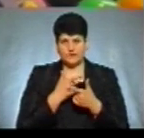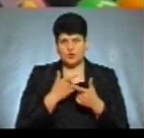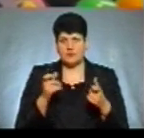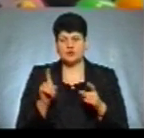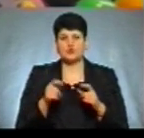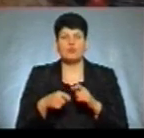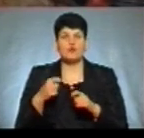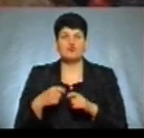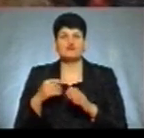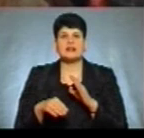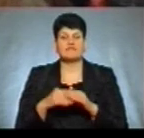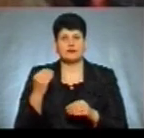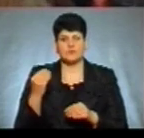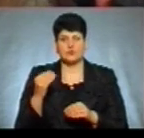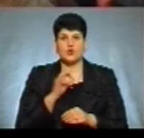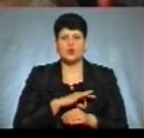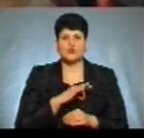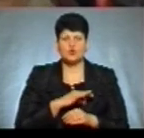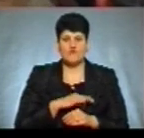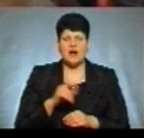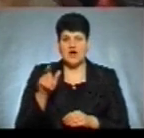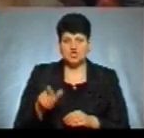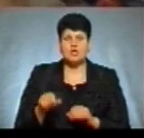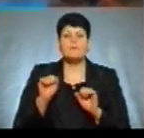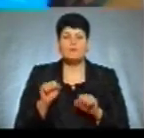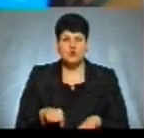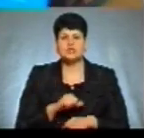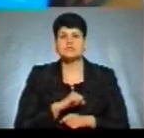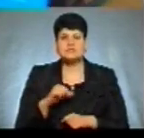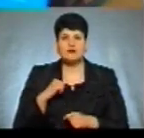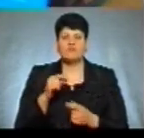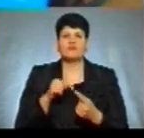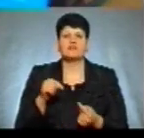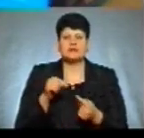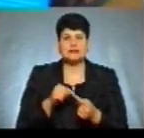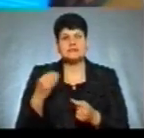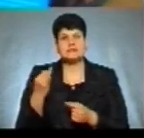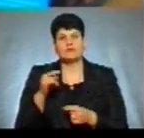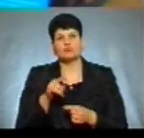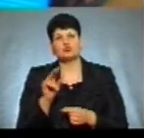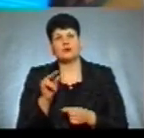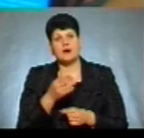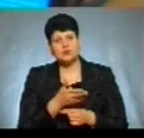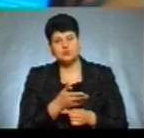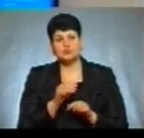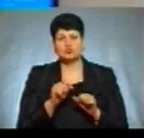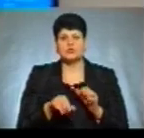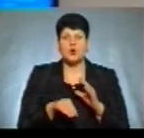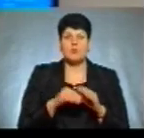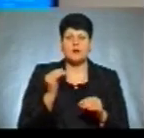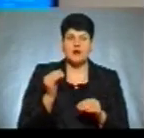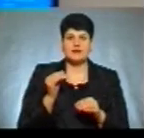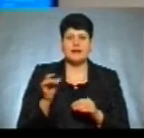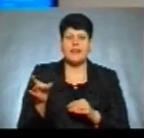стосовно порушень на виборах. Користувач може самостійно визначити або цікаву йому дату, можливо обрати